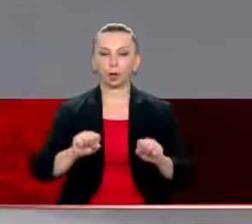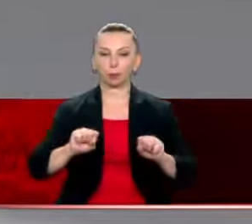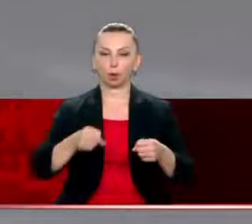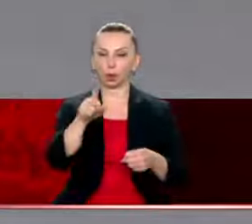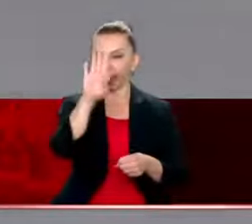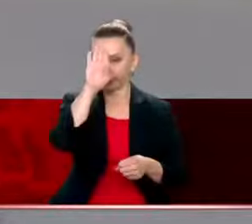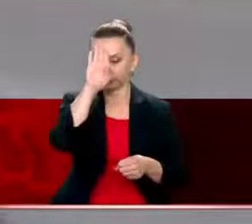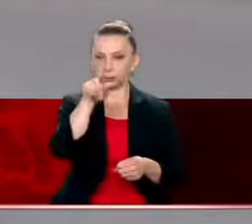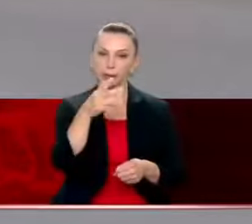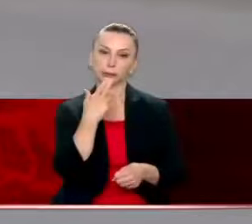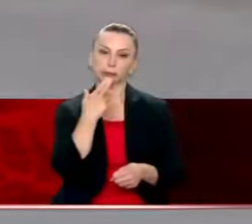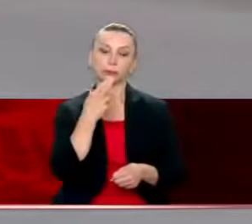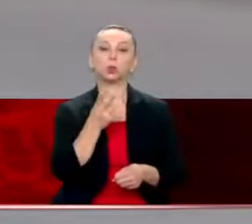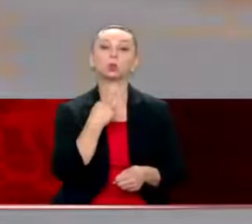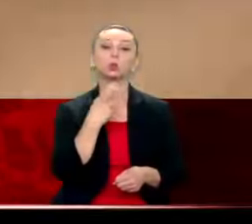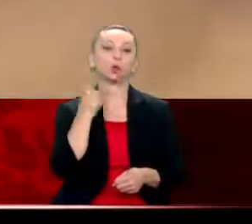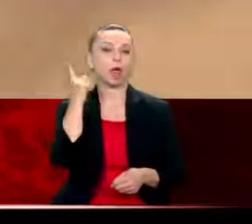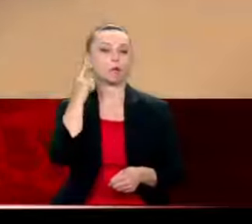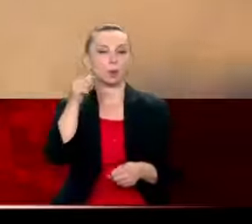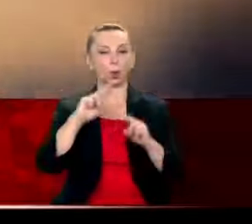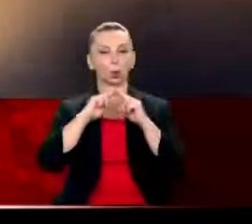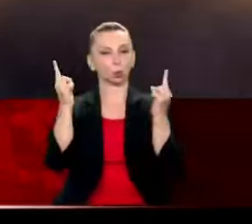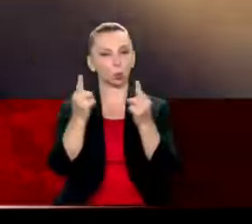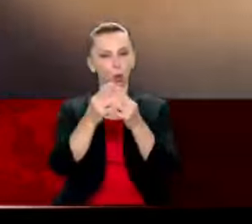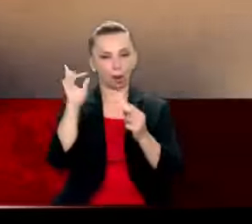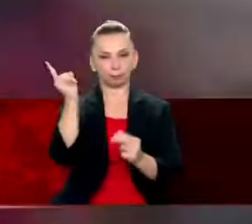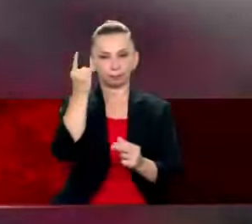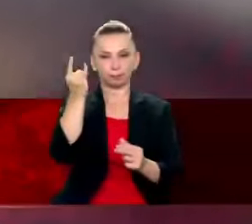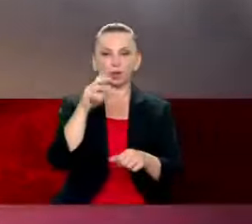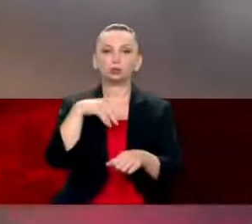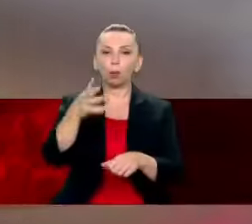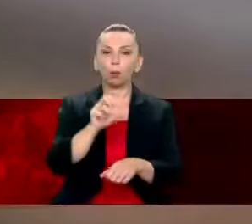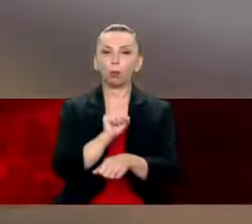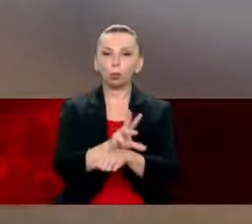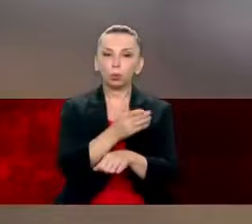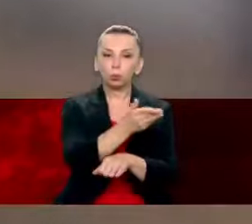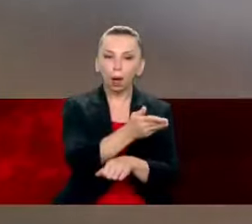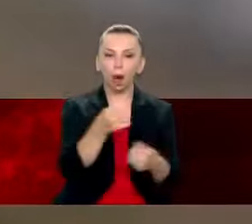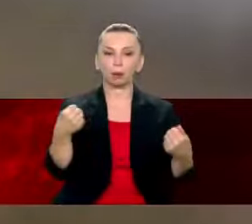Motosiklet tutkunu Rus fenomen dünya turuna çıktı. Muğla'daki kazada can verdi.